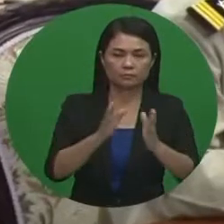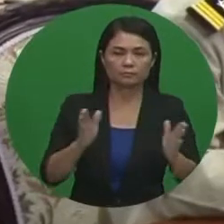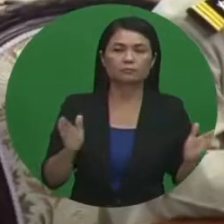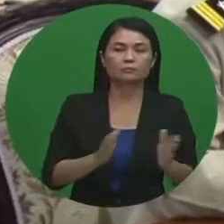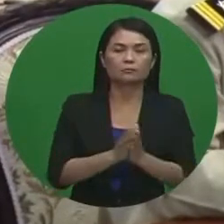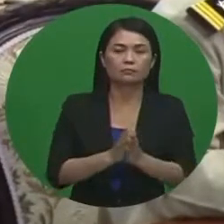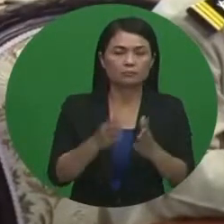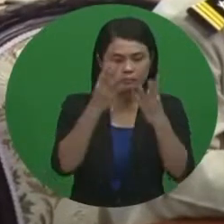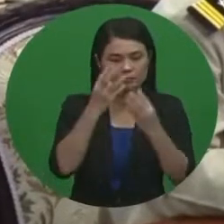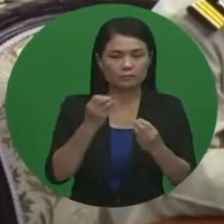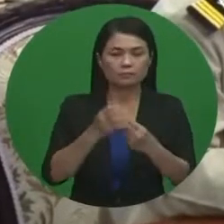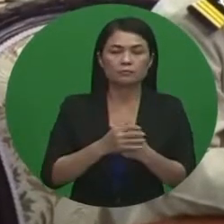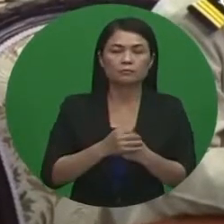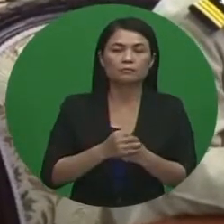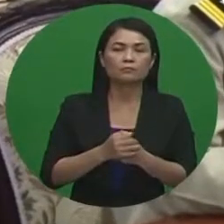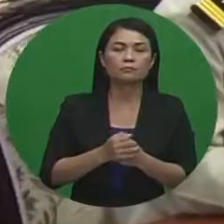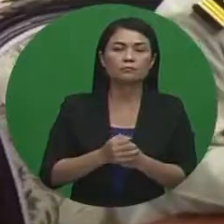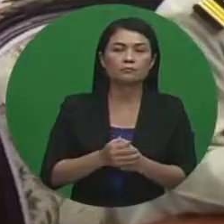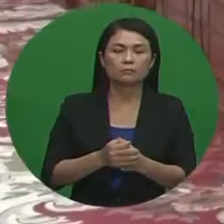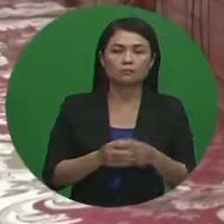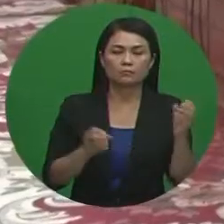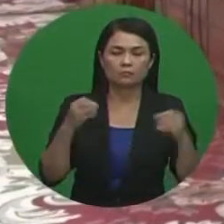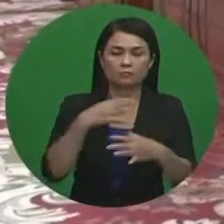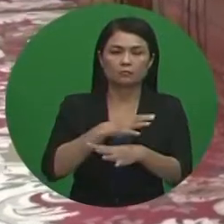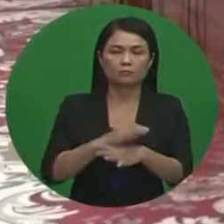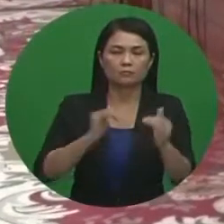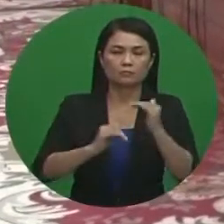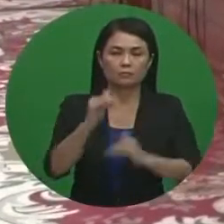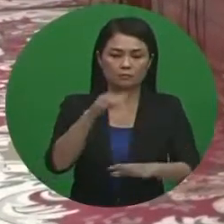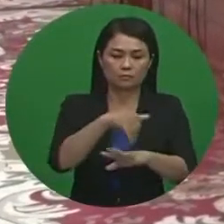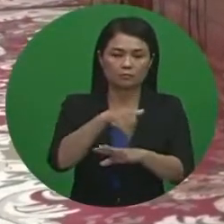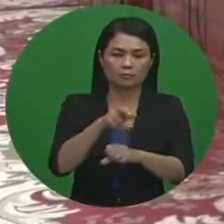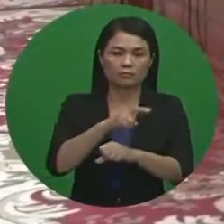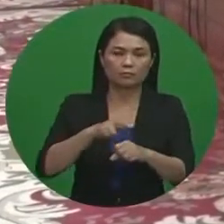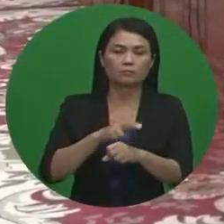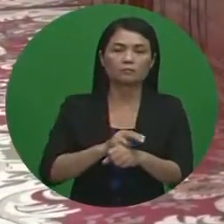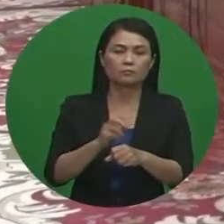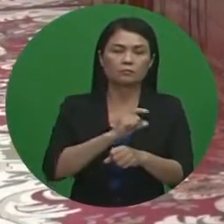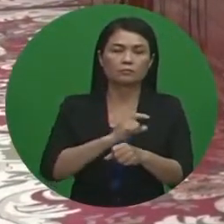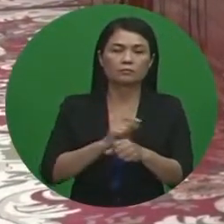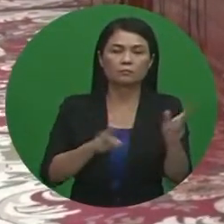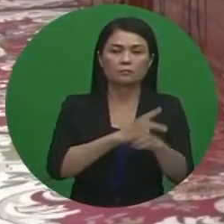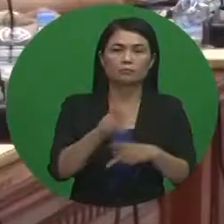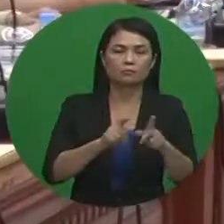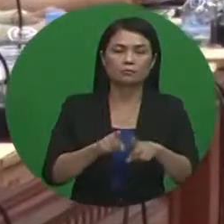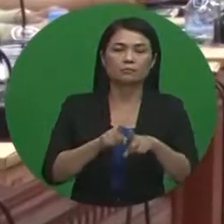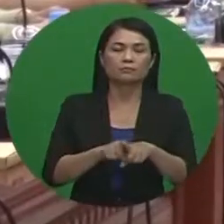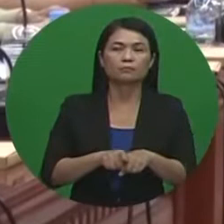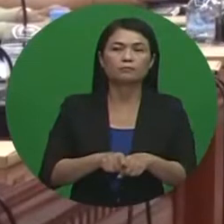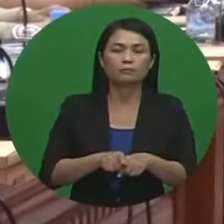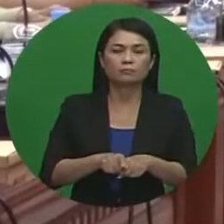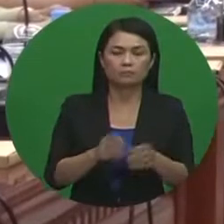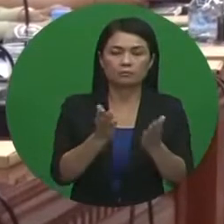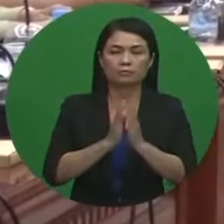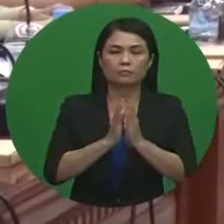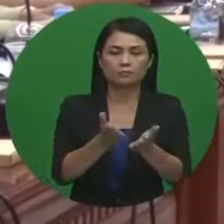គួរឲ្យព្រួយបារម្ភនិងកំពុងបង្កហានិភ័យខ្ពស់ដល់សេដ្ឋកិច្ចជាតិនិងសន្តិសុខសាធារណៈផងដែរដែលទាម